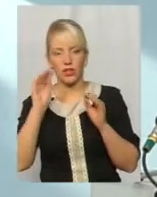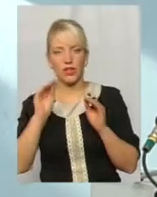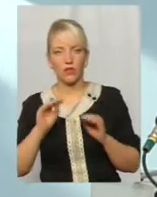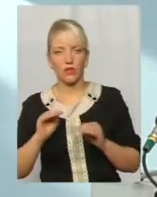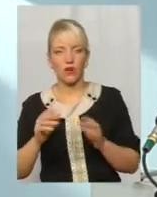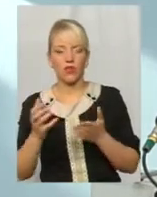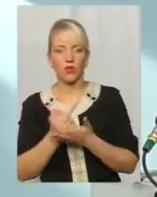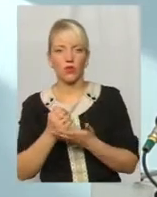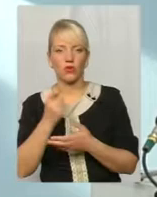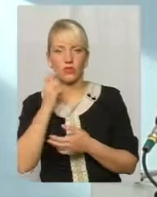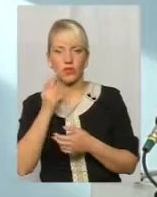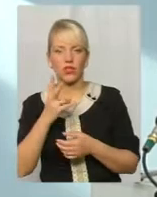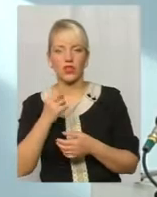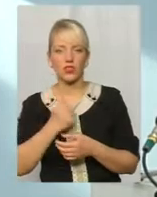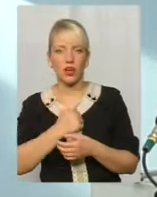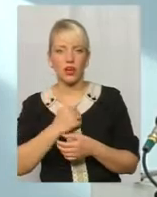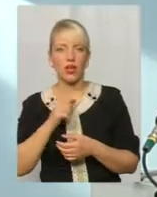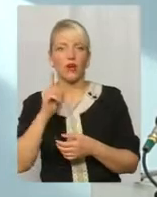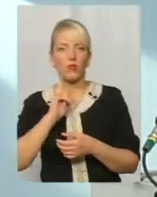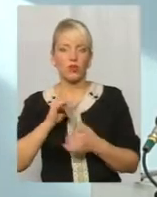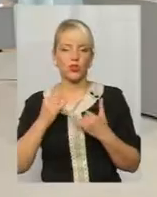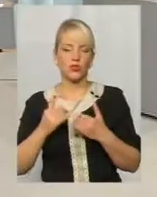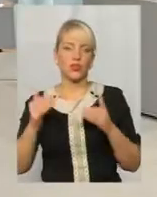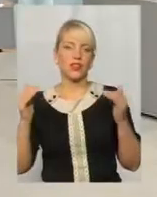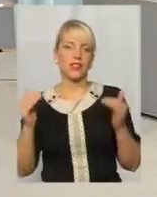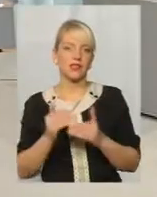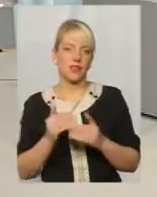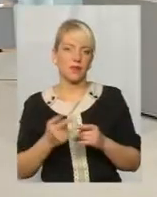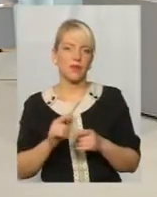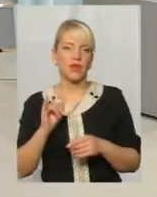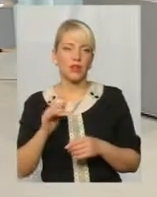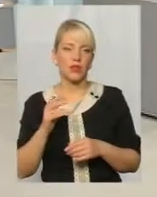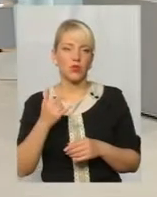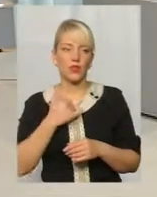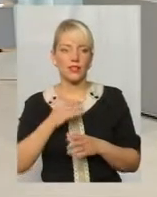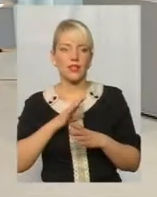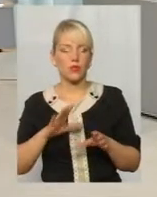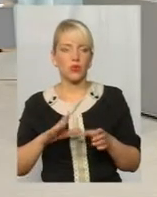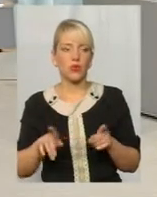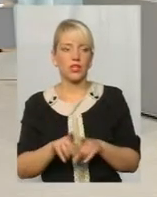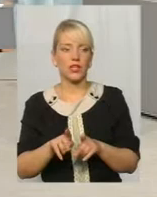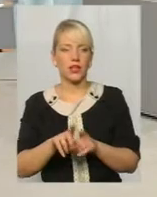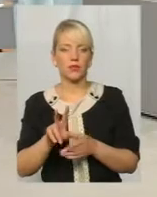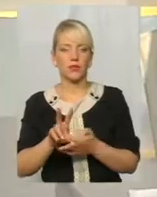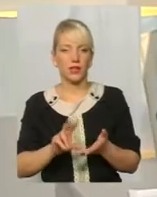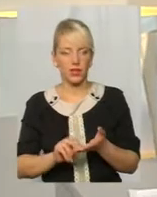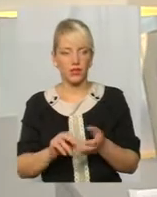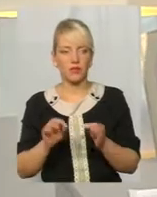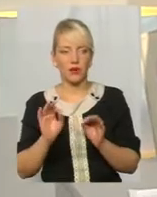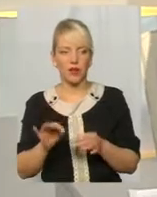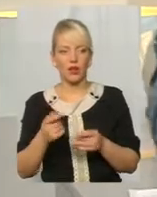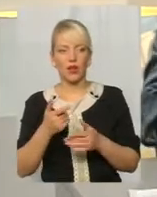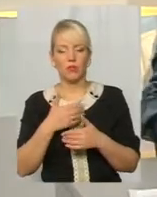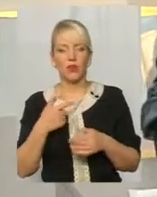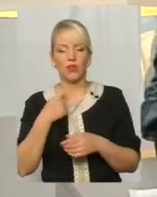Україні, на жаль, на сьогодні поки що дуже низька. Ну і, скажімо, у нас не було таких прикладів, так? Тобто ми говорили